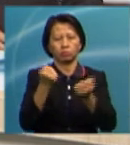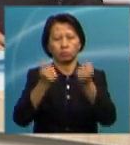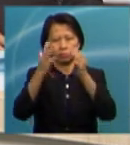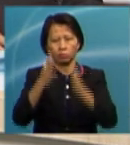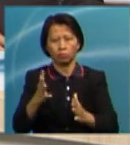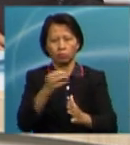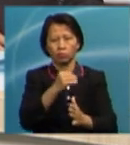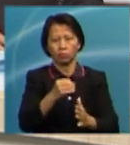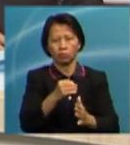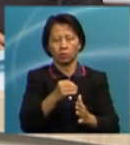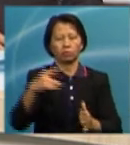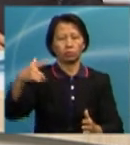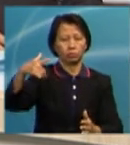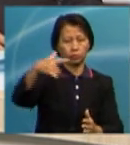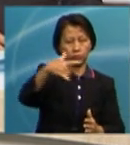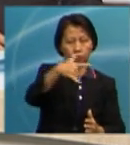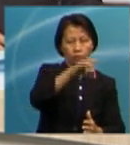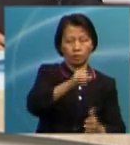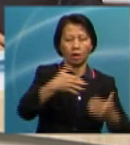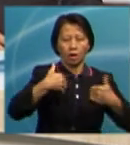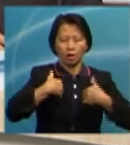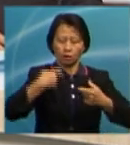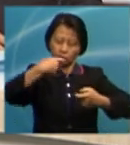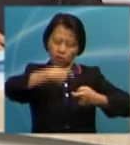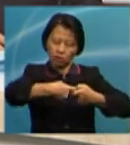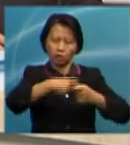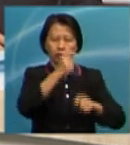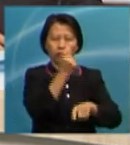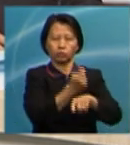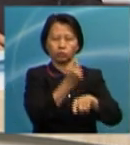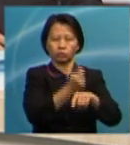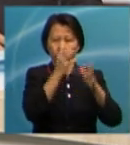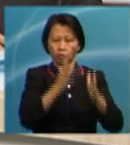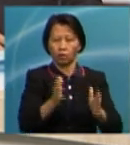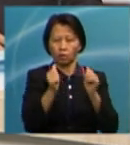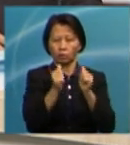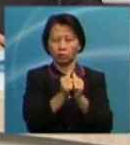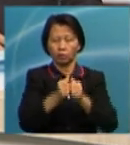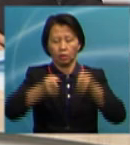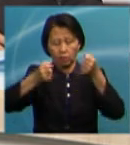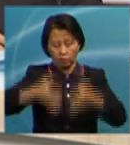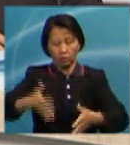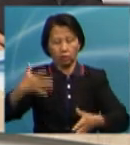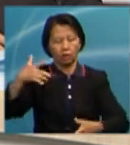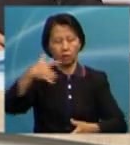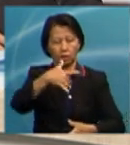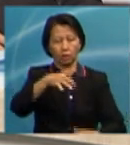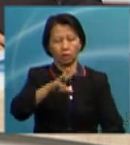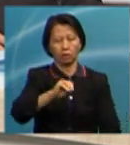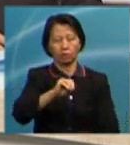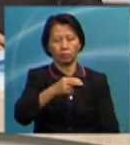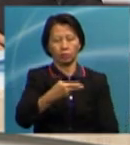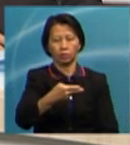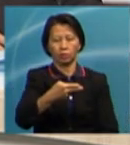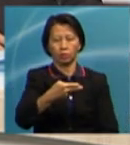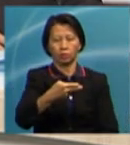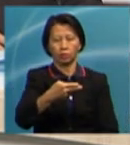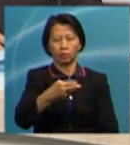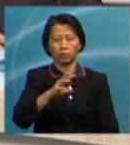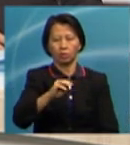dan juru pesawat yang mempunyai kaitan tugas dengan kehilangan penerbangan Malaysia Airlines M